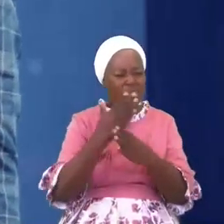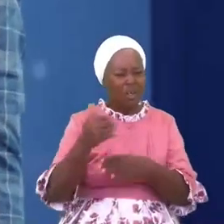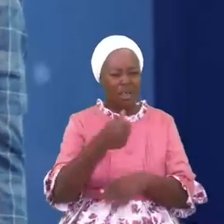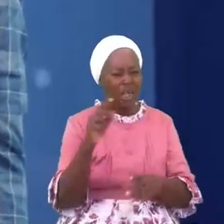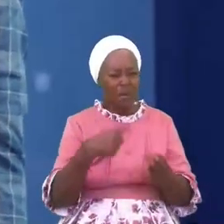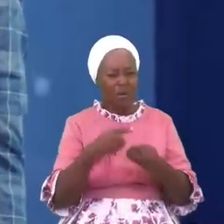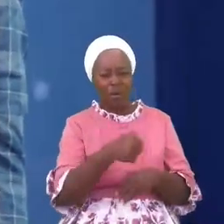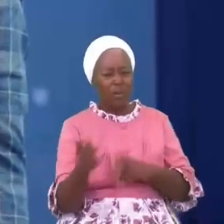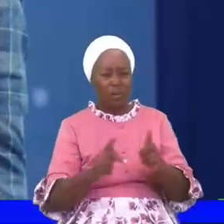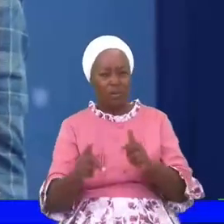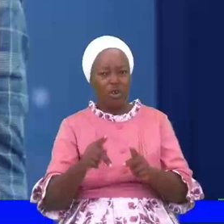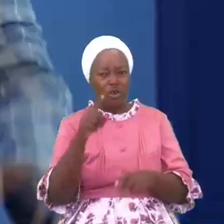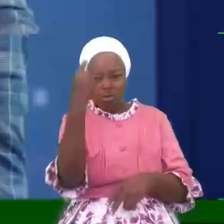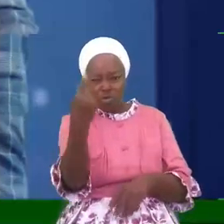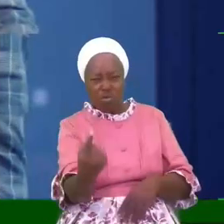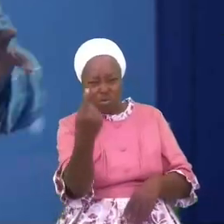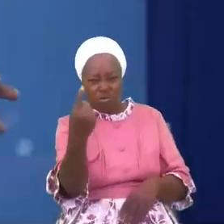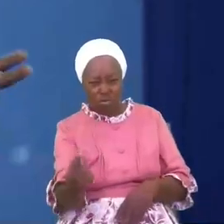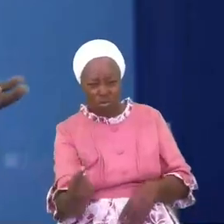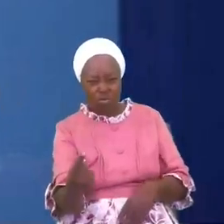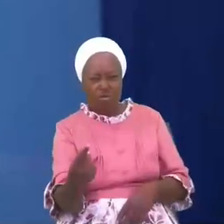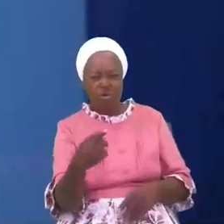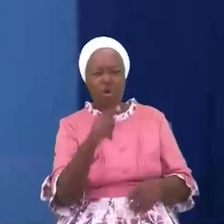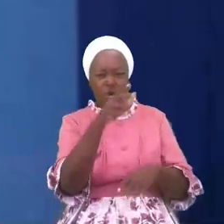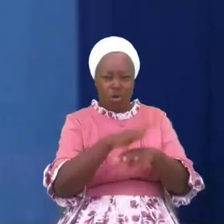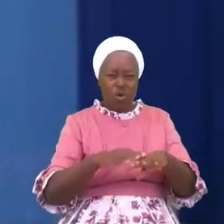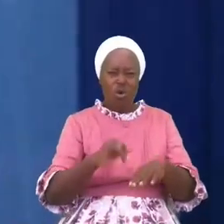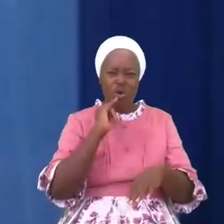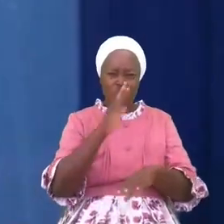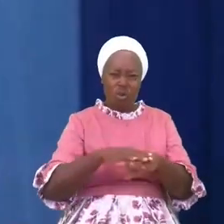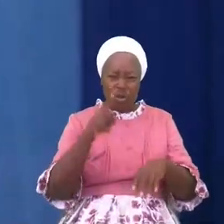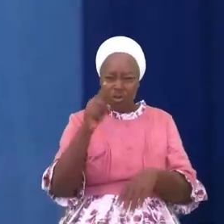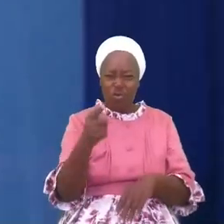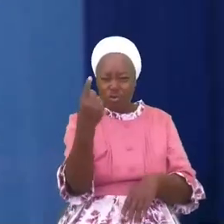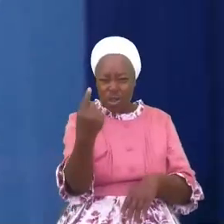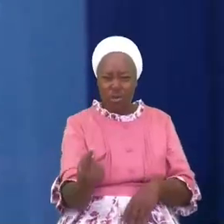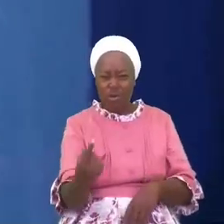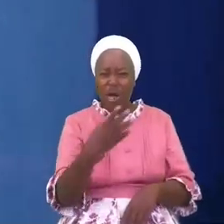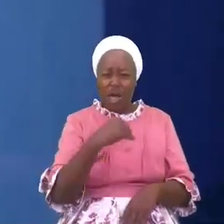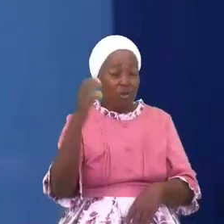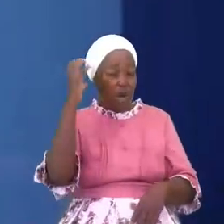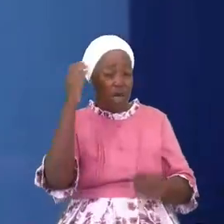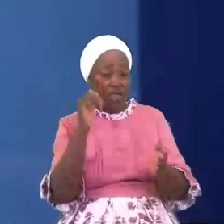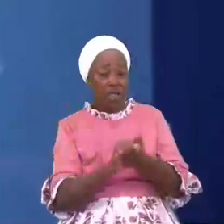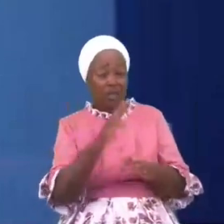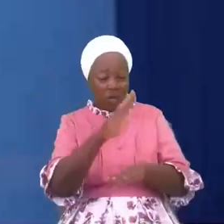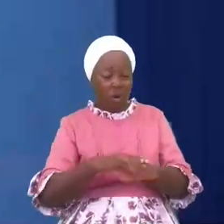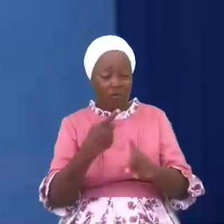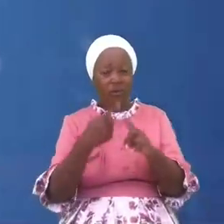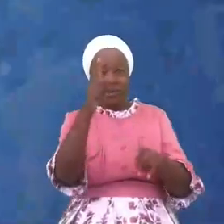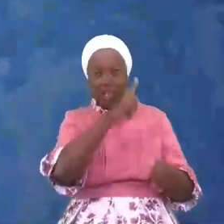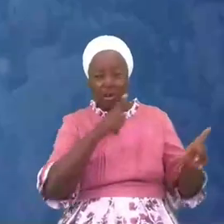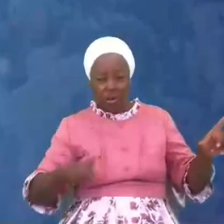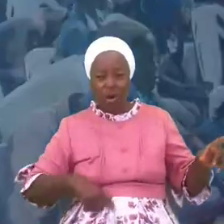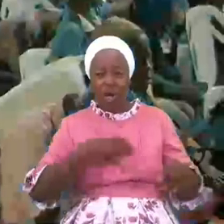autres, c'est toi qui lève la main. Tu as entendu l'appel de Dieu et tu as entendu qu'il t'appelle